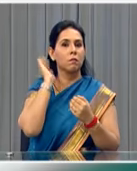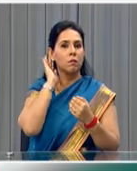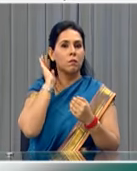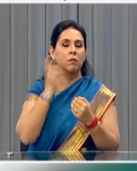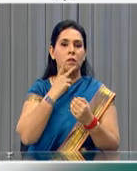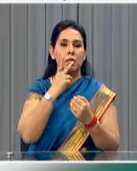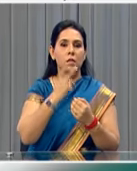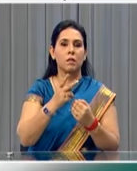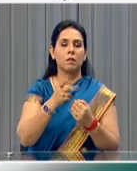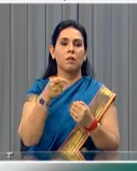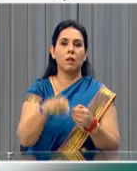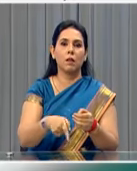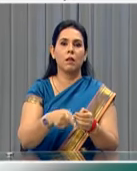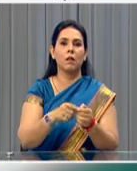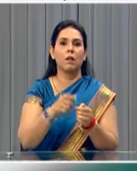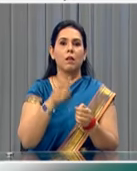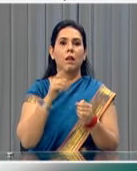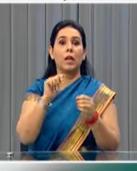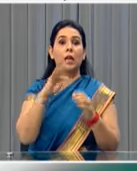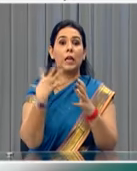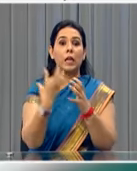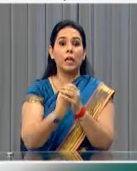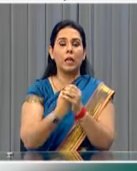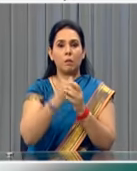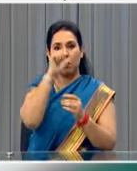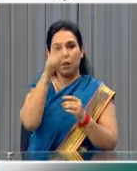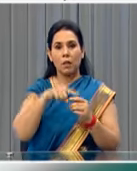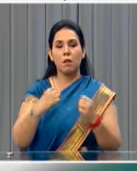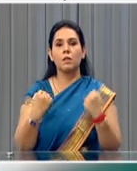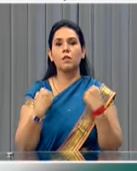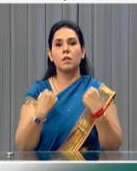यही टीम इंडिया की ताकत है।